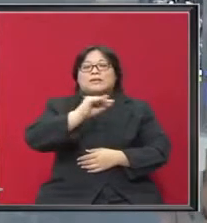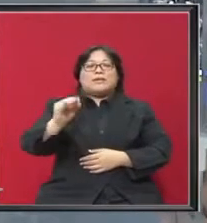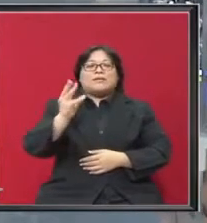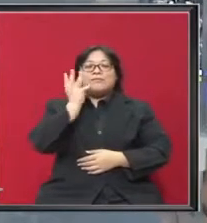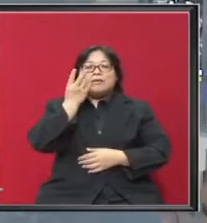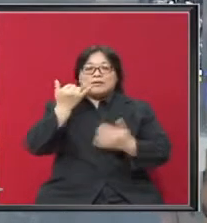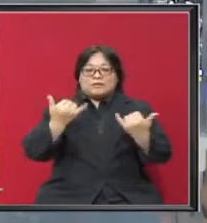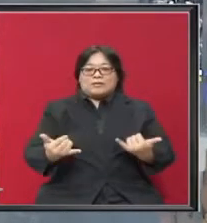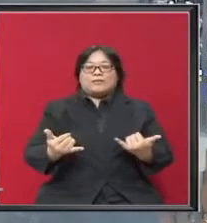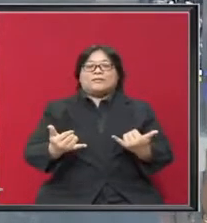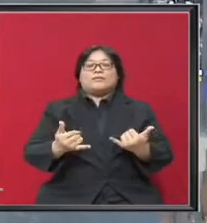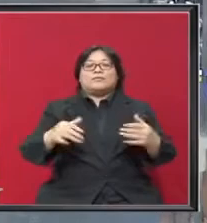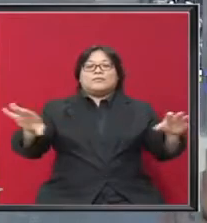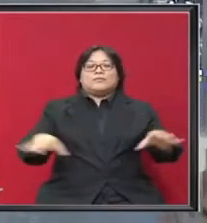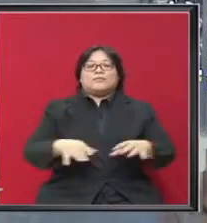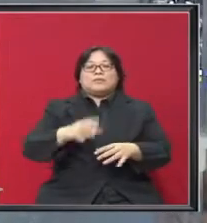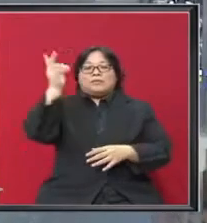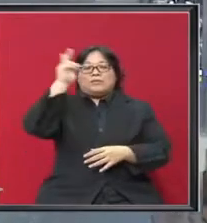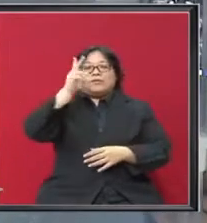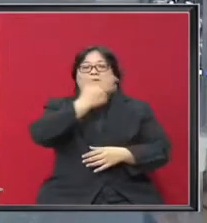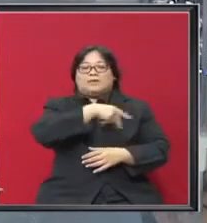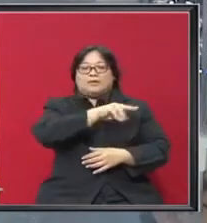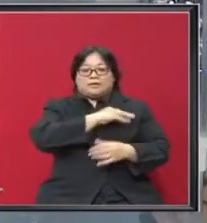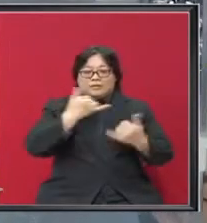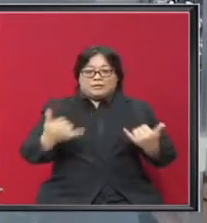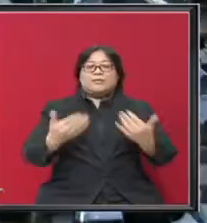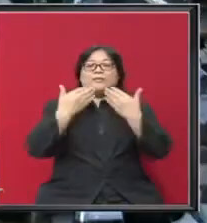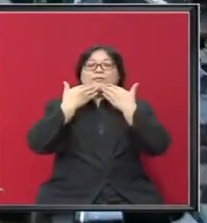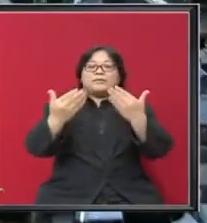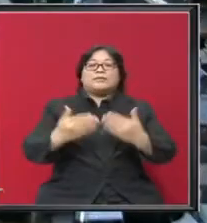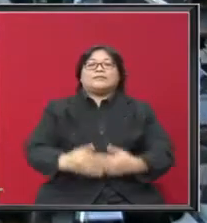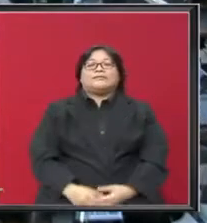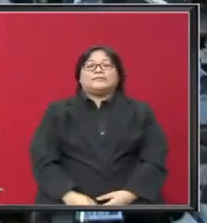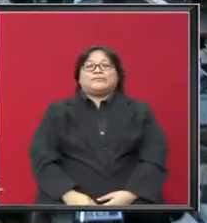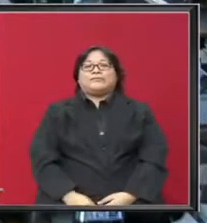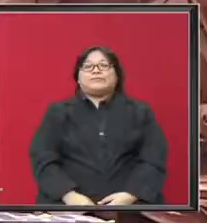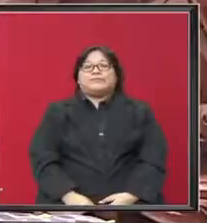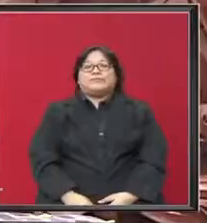beras yang sedang dilaksanakan oleh Kementerian Pada masa ini Terima kasih ya